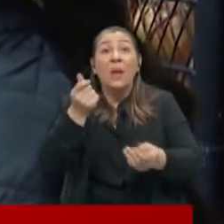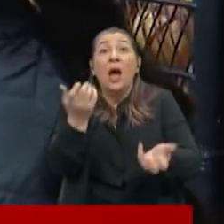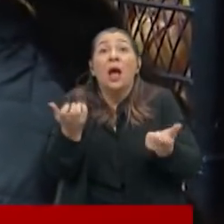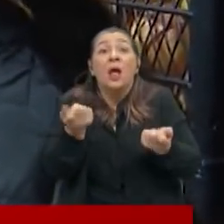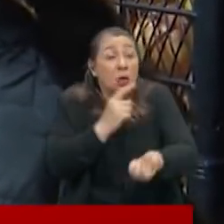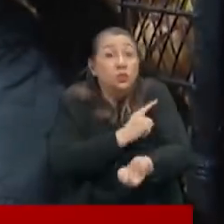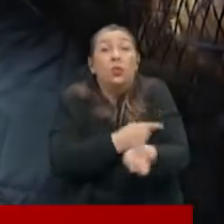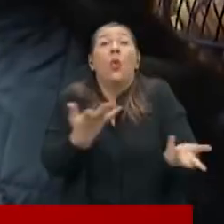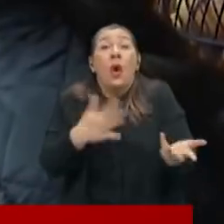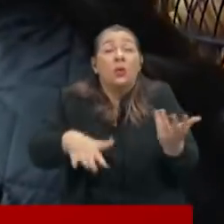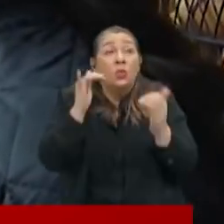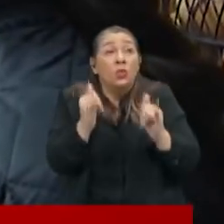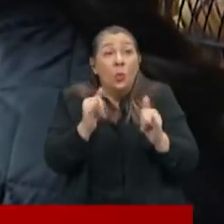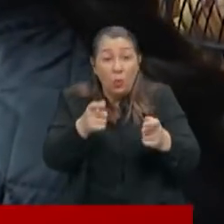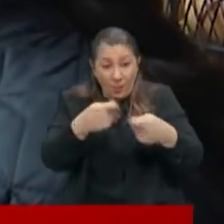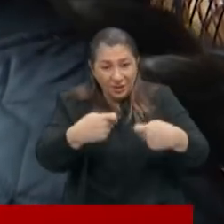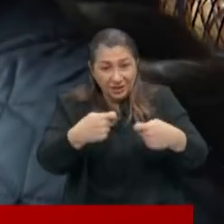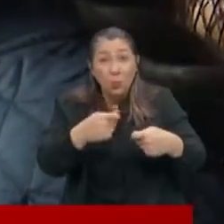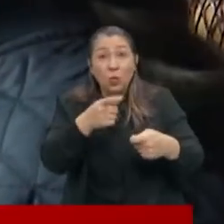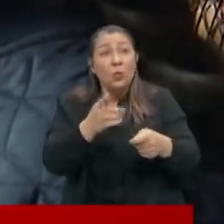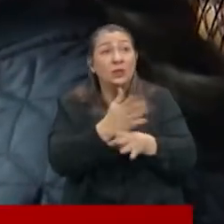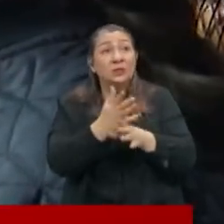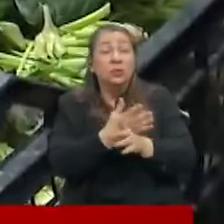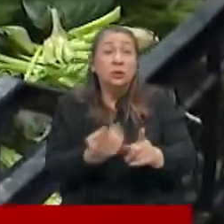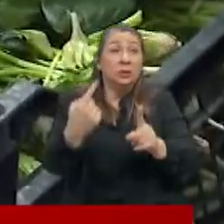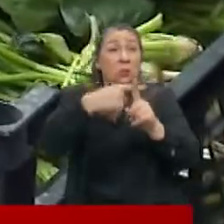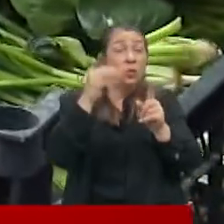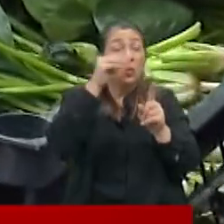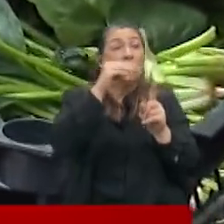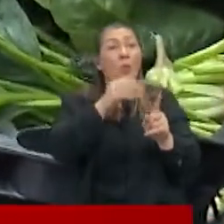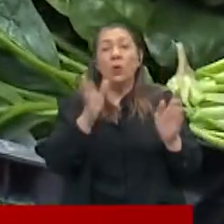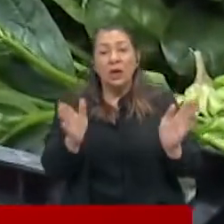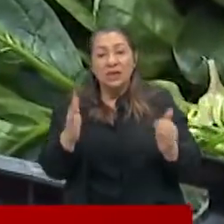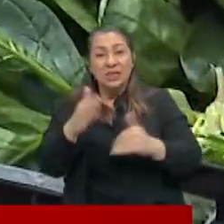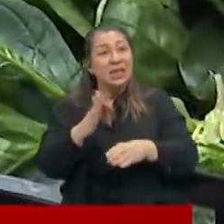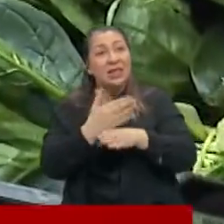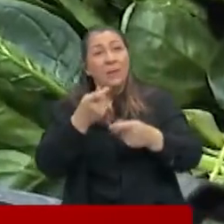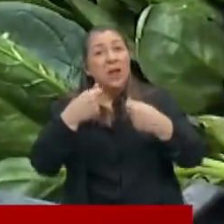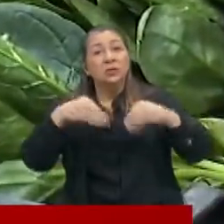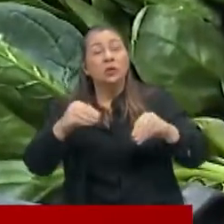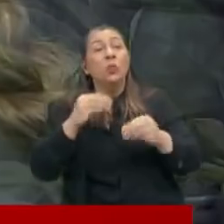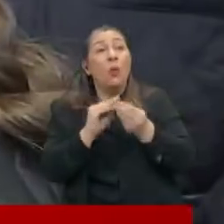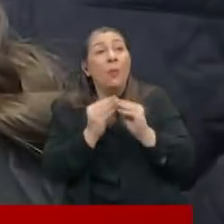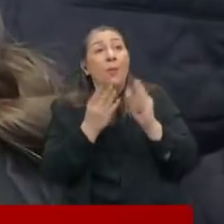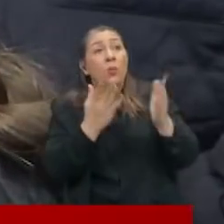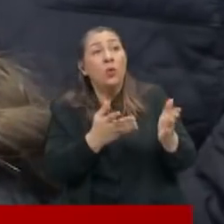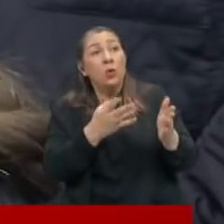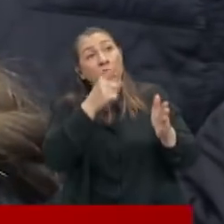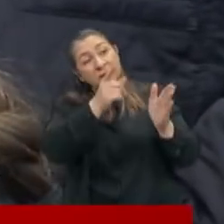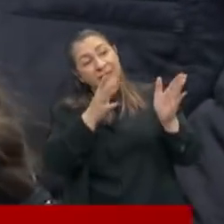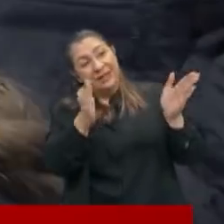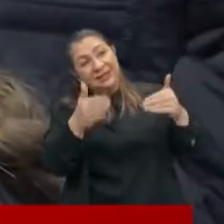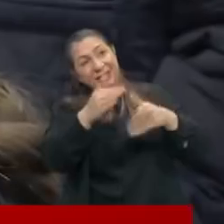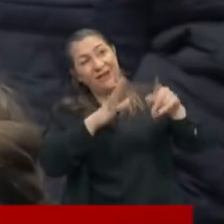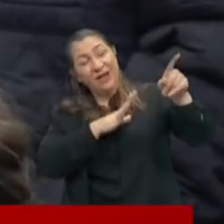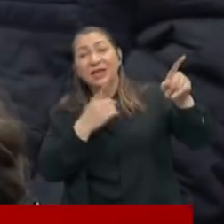yok. Ortalık kötü. Bunun maliyeti bu ürünün üstüne yükleniyor. Bu kasayı niye parayla satıyorsunuz efendim? Ha, sorunumuz bu. Şu kıvırcık kasası var